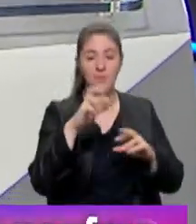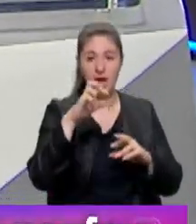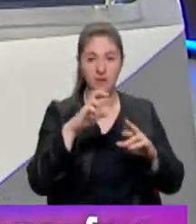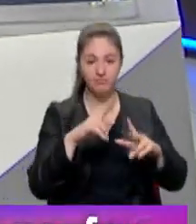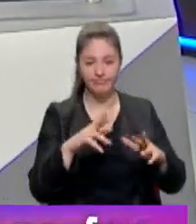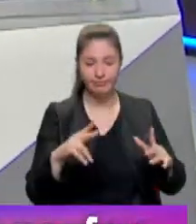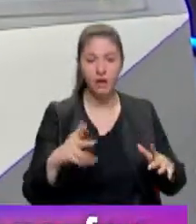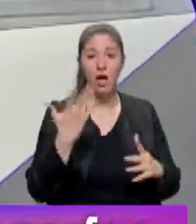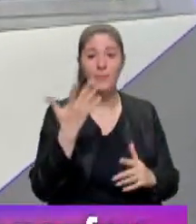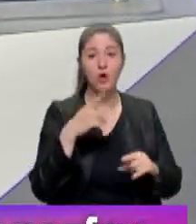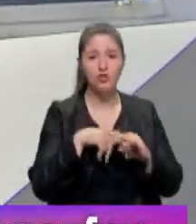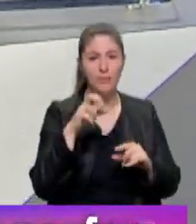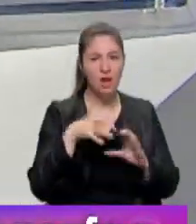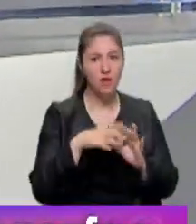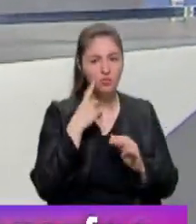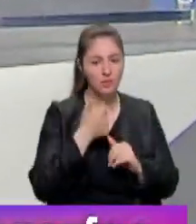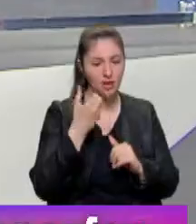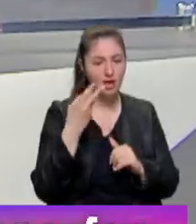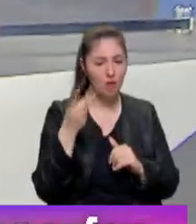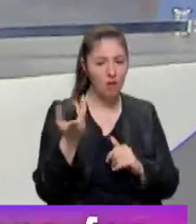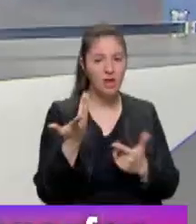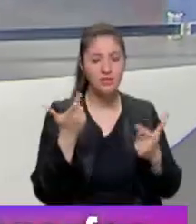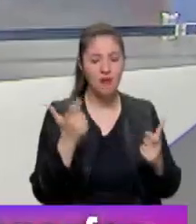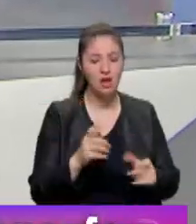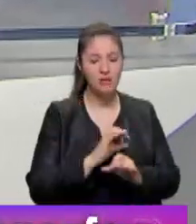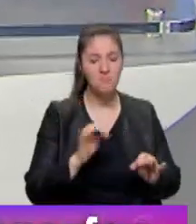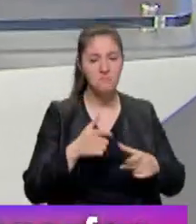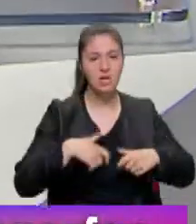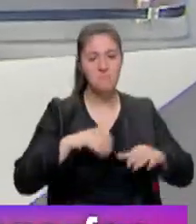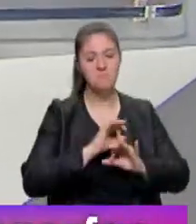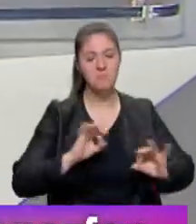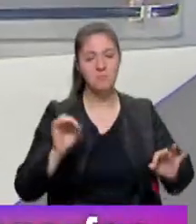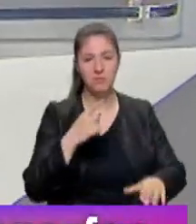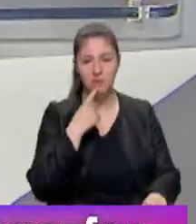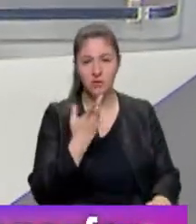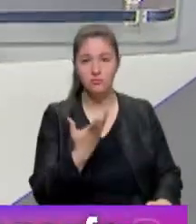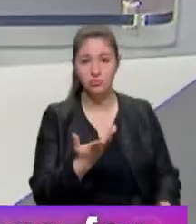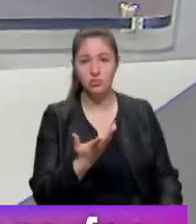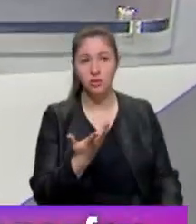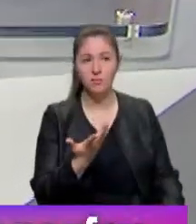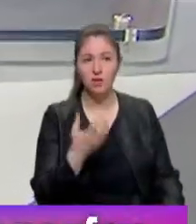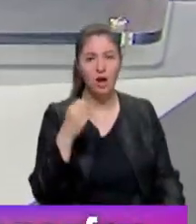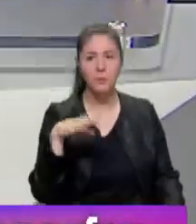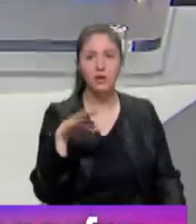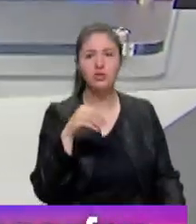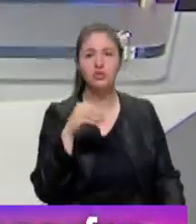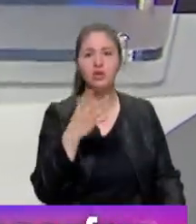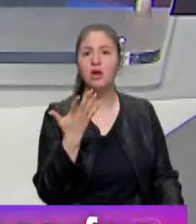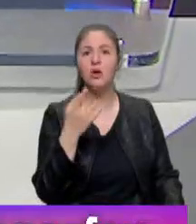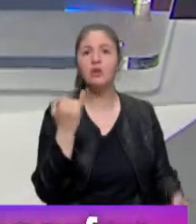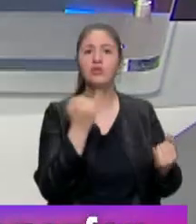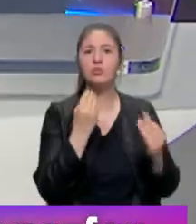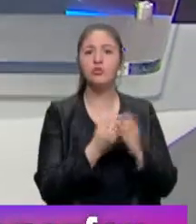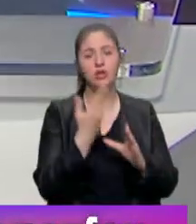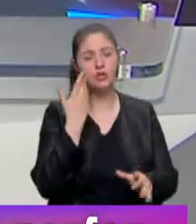ama Hüdapar'la ilgili de Cumhurbaşkanı Erdoğan yerliler, milliler demişti. Peki AK Parti içinde niye böyle bir tartışma